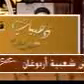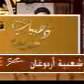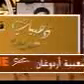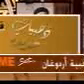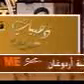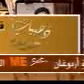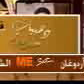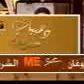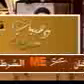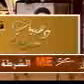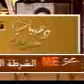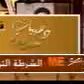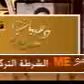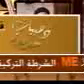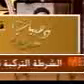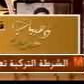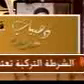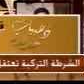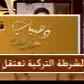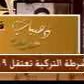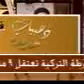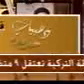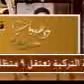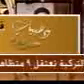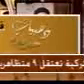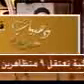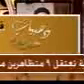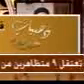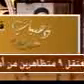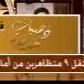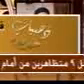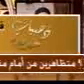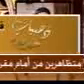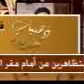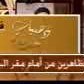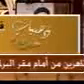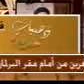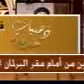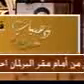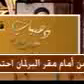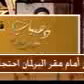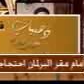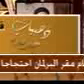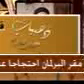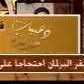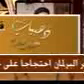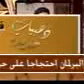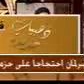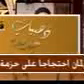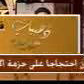صائمين، فقالوا له إيه يا يسوع الكلام اللي أنت بتقوله ده، ده احنا في البرية، من أين لنا أن